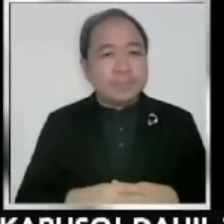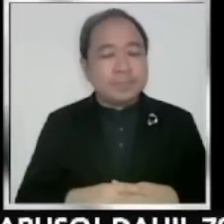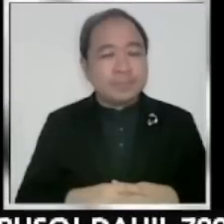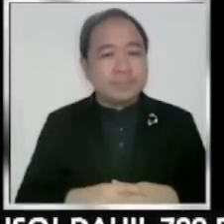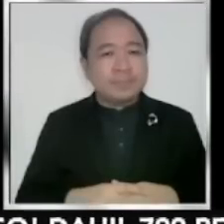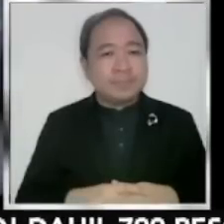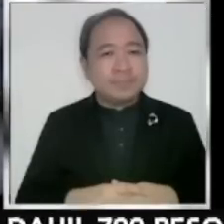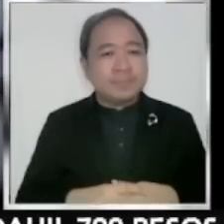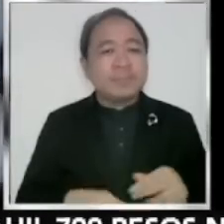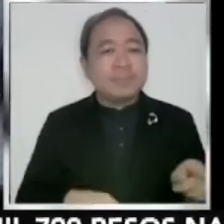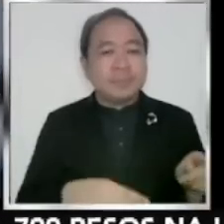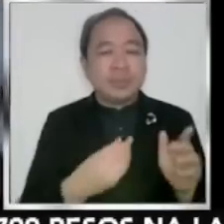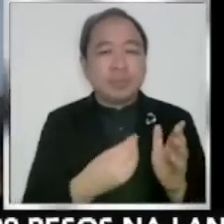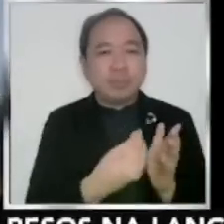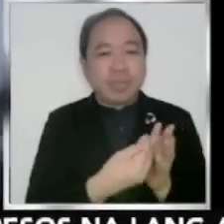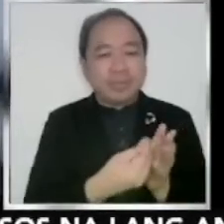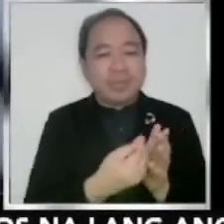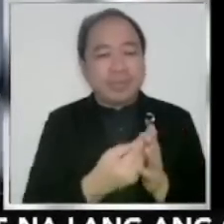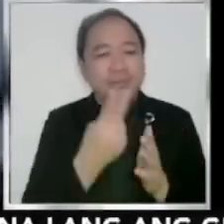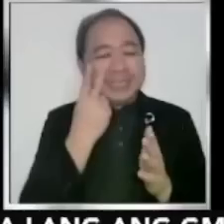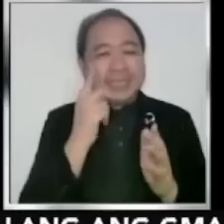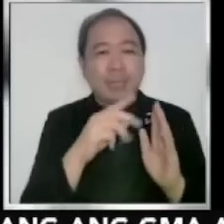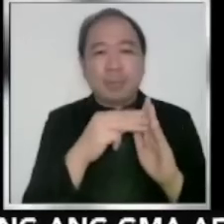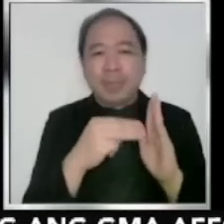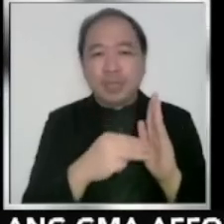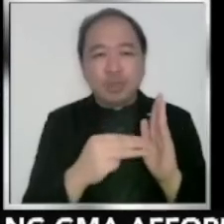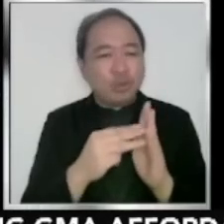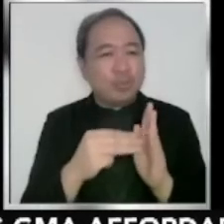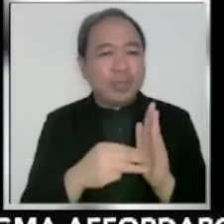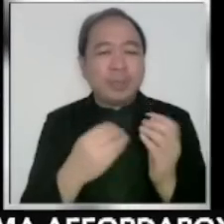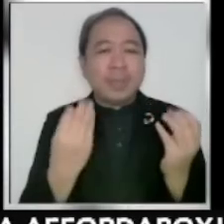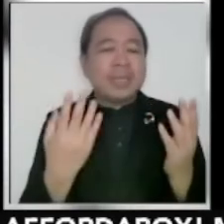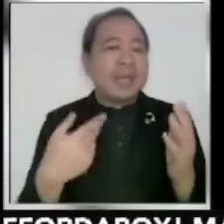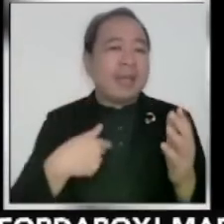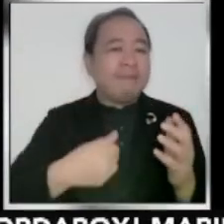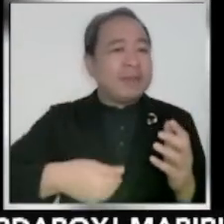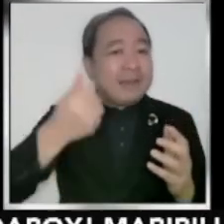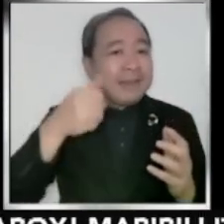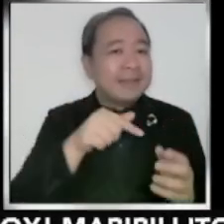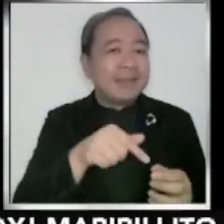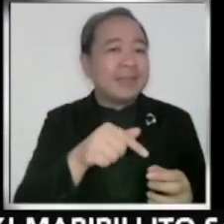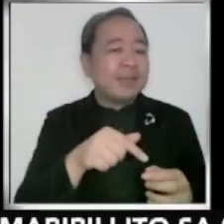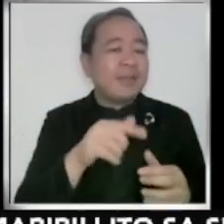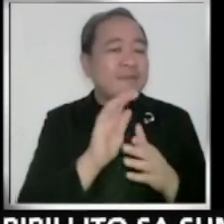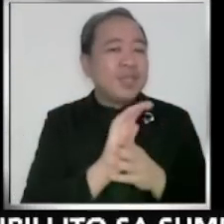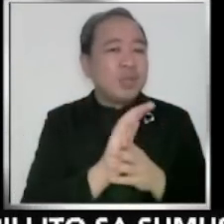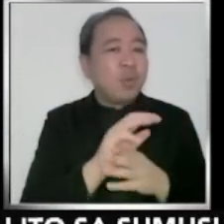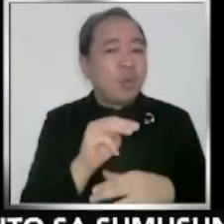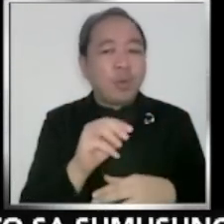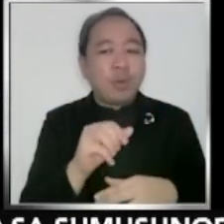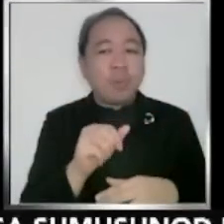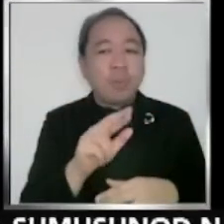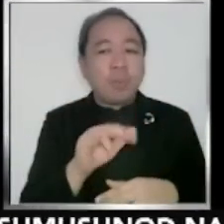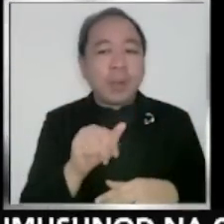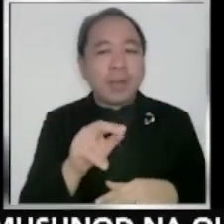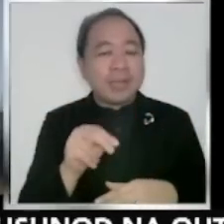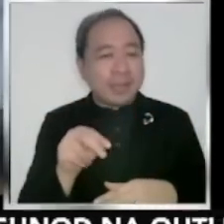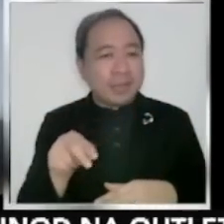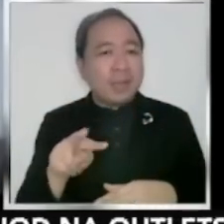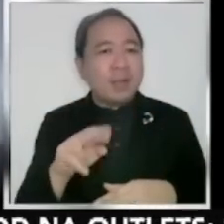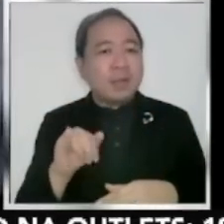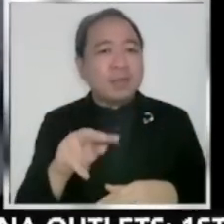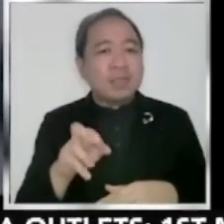Million-million ang nag-like sa video na ito ni Marian Rivera sa TikTok. Ang dance version ni Yanyan to the tune of Jessie J's hit, Price